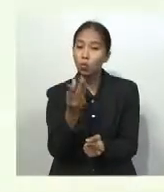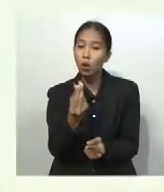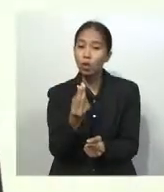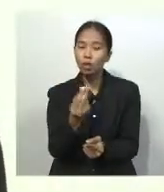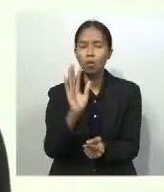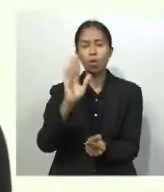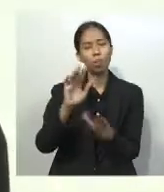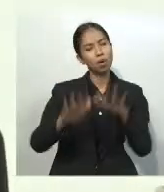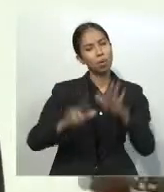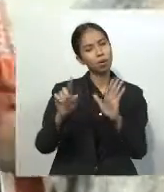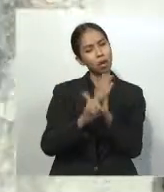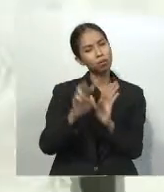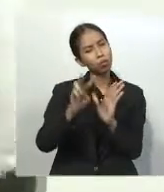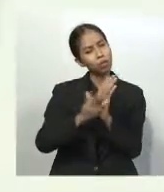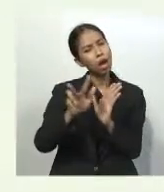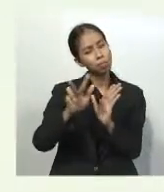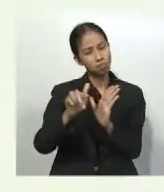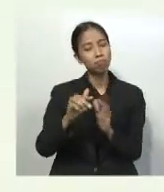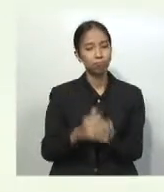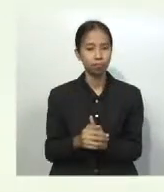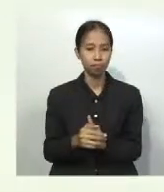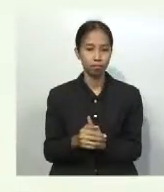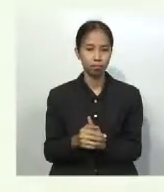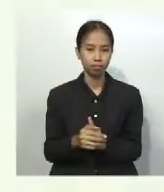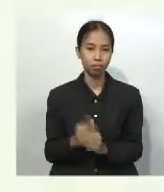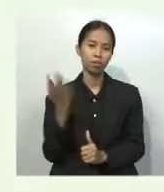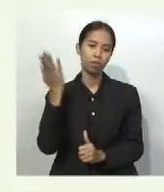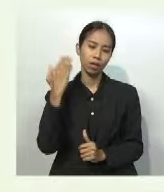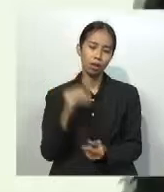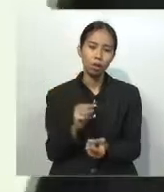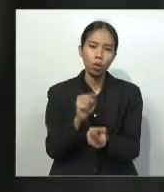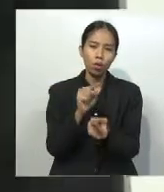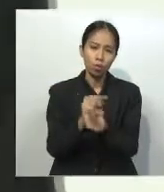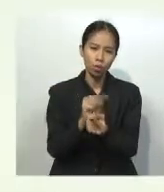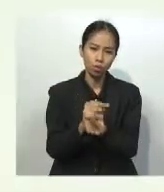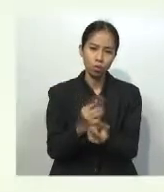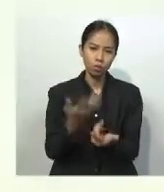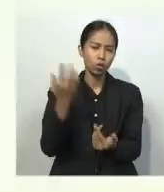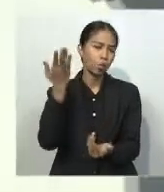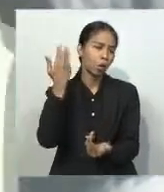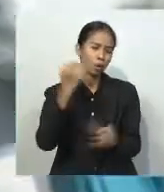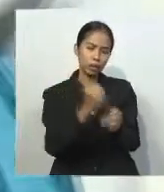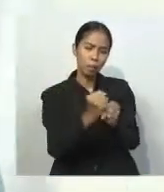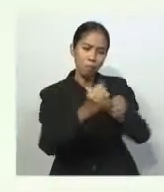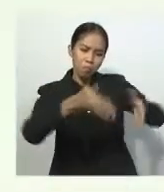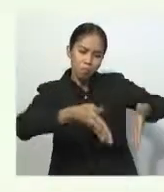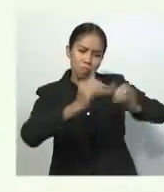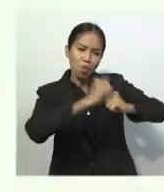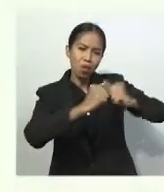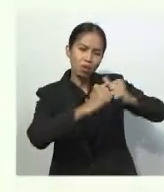เคยพบหลวงพ่อค ู ณกี่รอบแล้ว คะ2-3รอบแล้วค่ะมาครบก็มาเจอก็แจกตั้งแต่แกทำบทอายุ